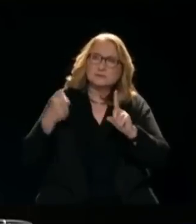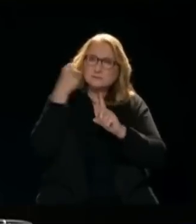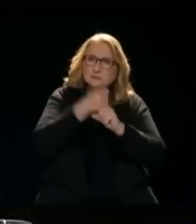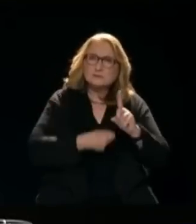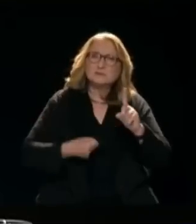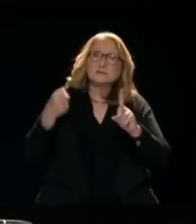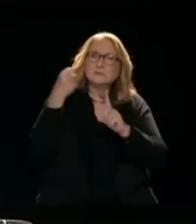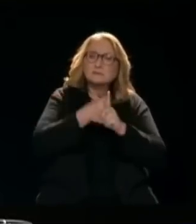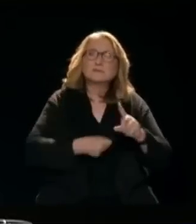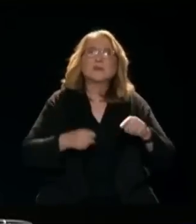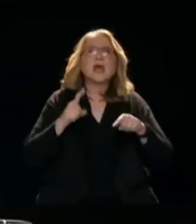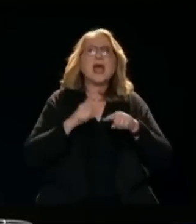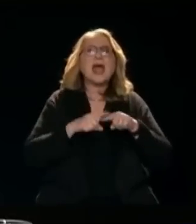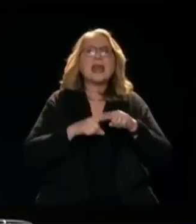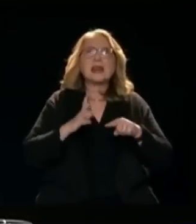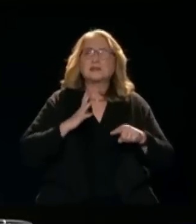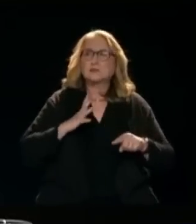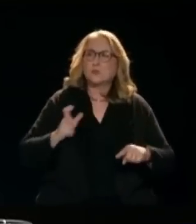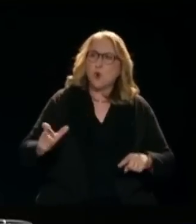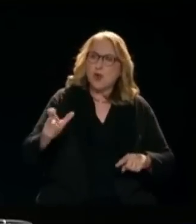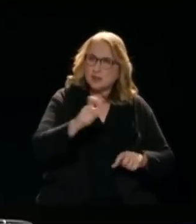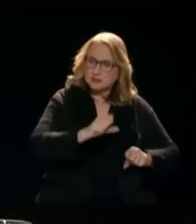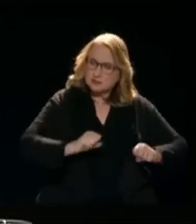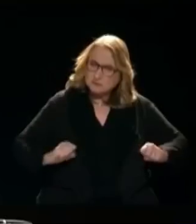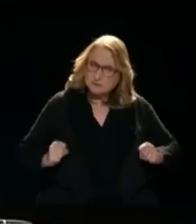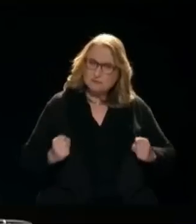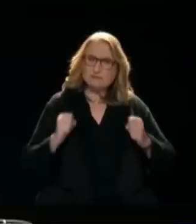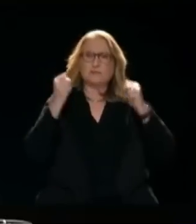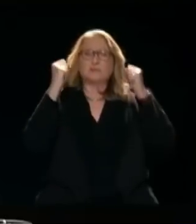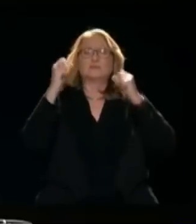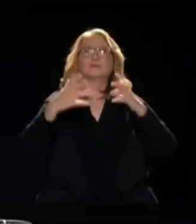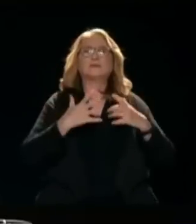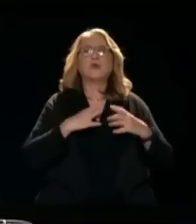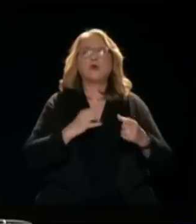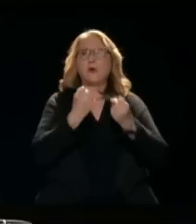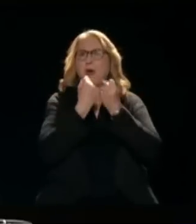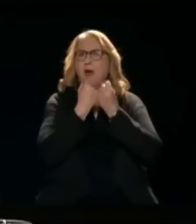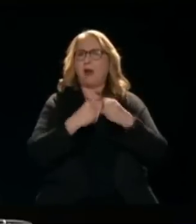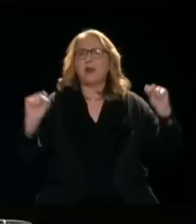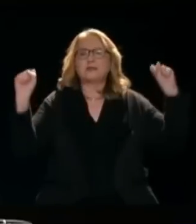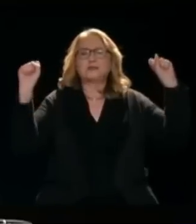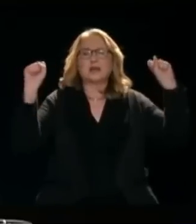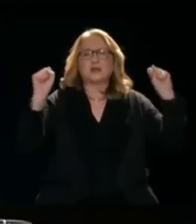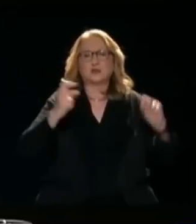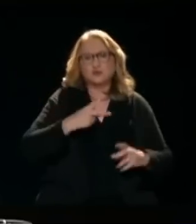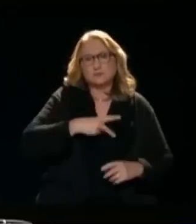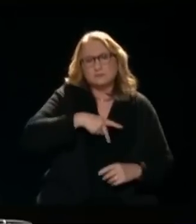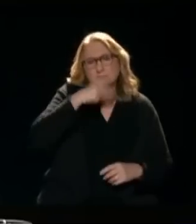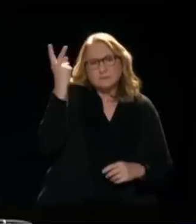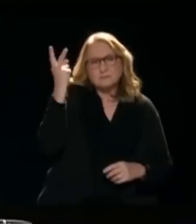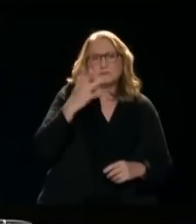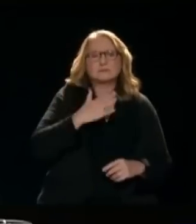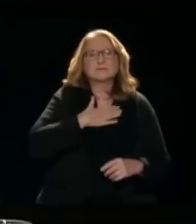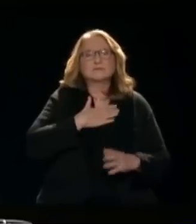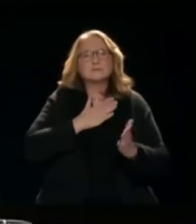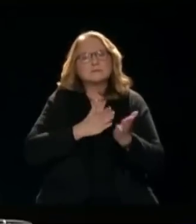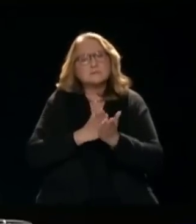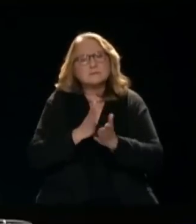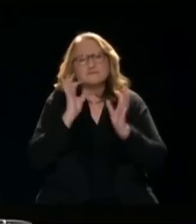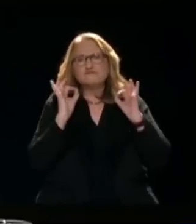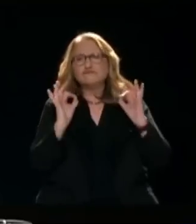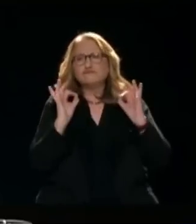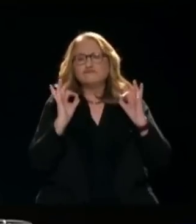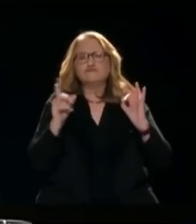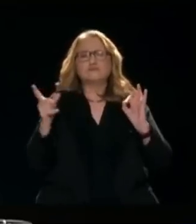να κινητοποιηθεί προκειμένου να ανακτήσει τη δική του κυριαρχία, τη δημοσιονομική του κυριαρχία, να αποβάλει αυτό το καθεστώς